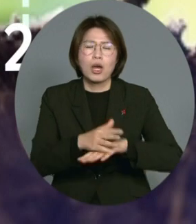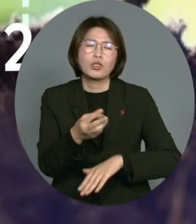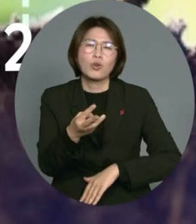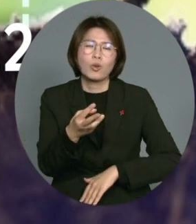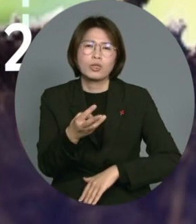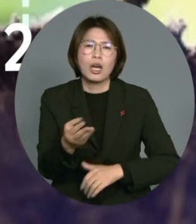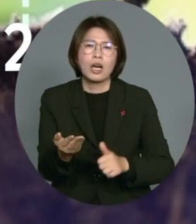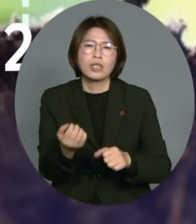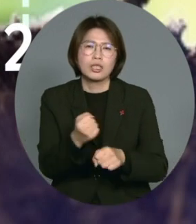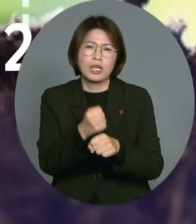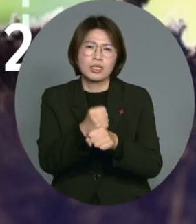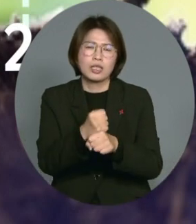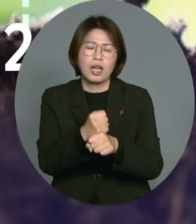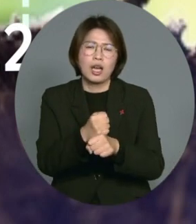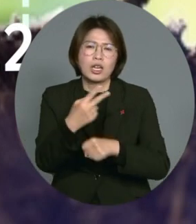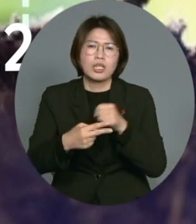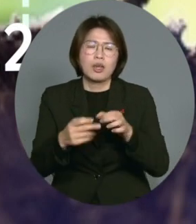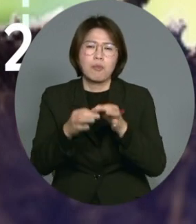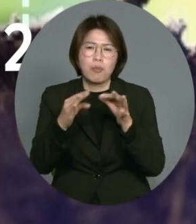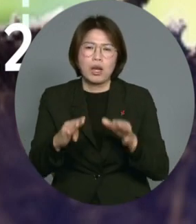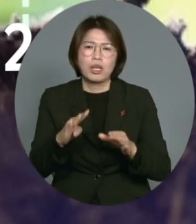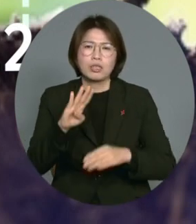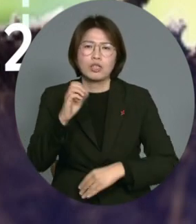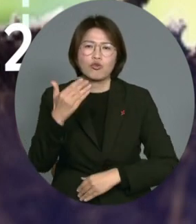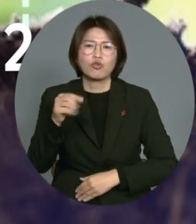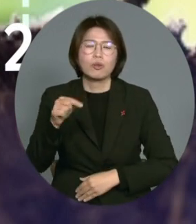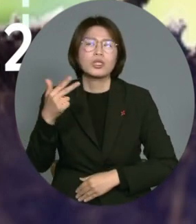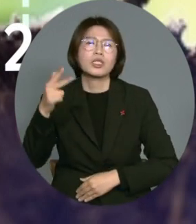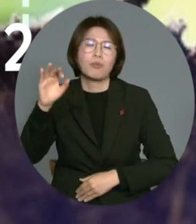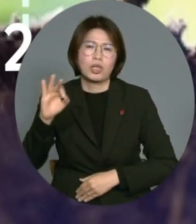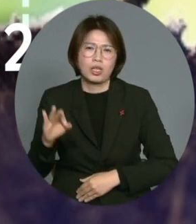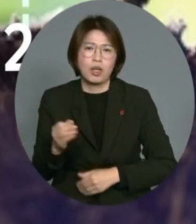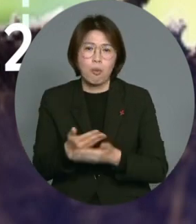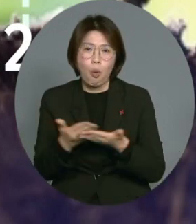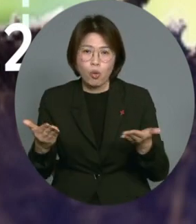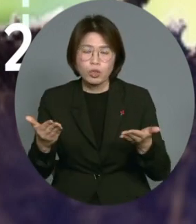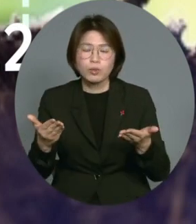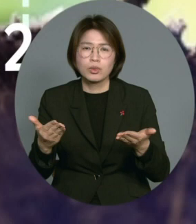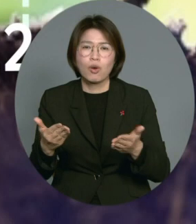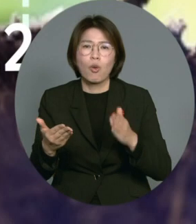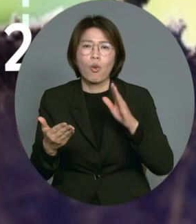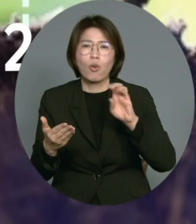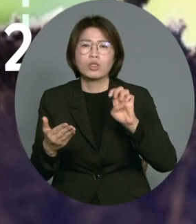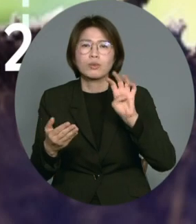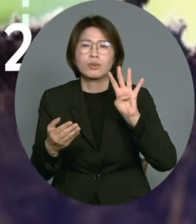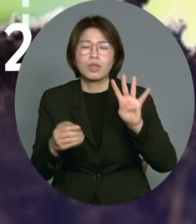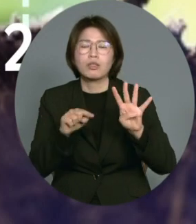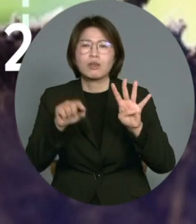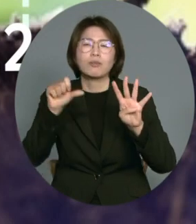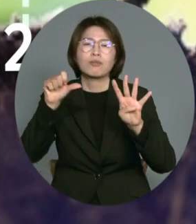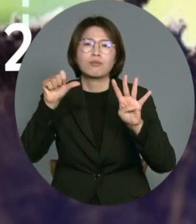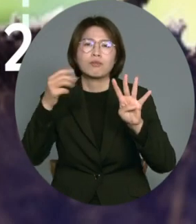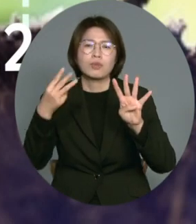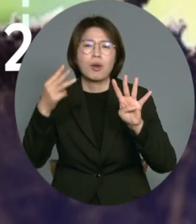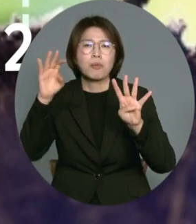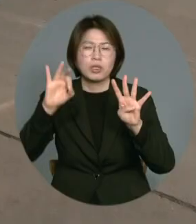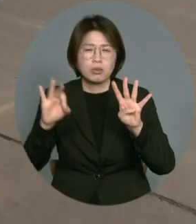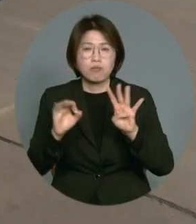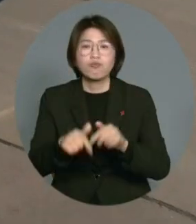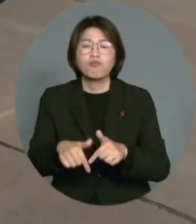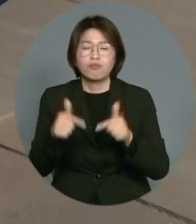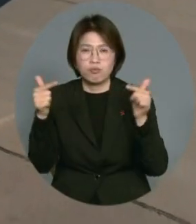생산량은 2년 만에 49.7%, 종자 보급량은 54.4%나 크게